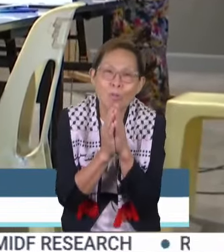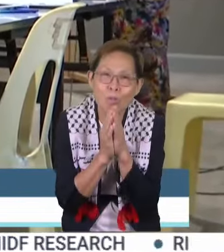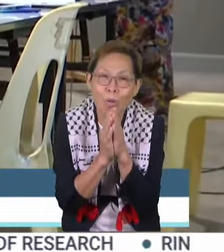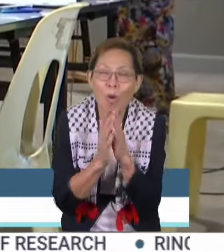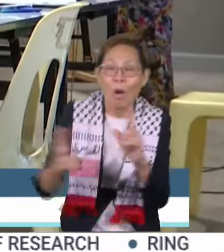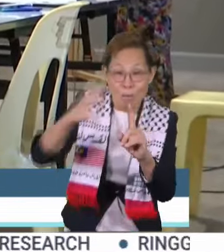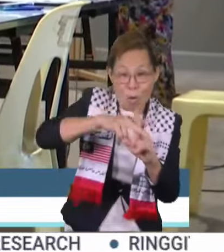bidang dentistry. Saya minat dengan dentistry sebab dia mengkaji bahagian gigi